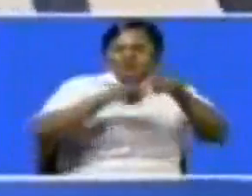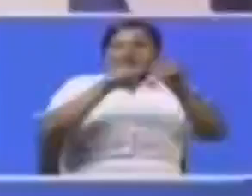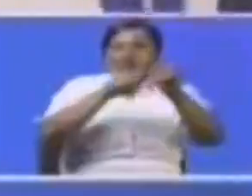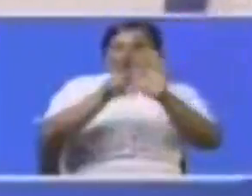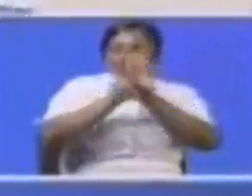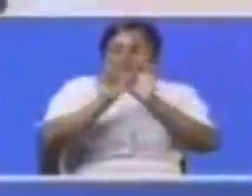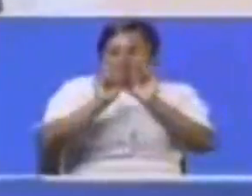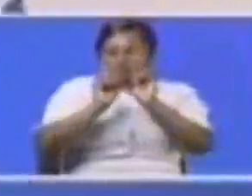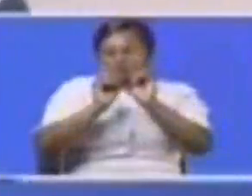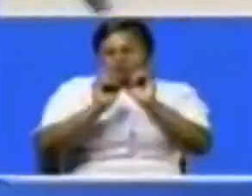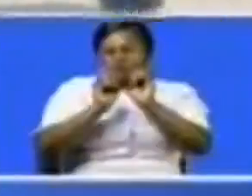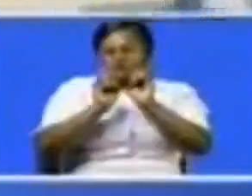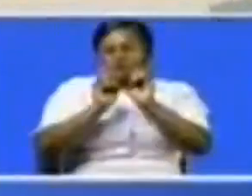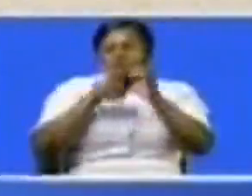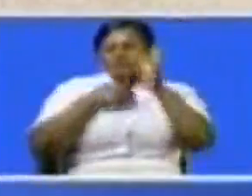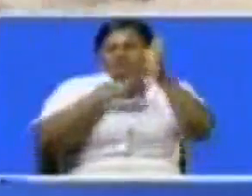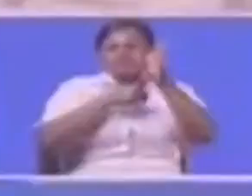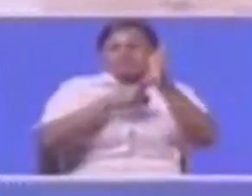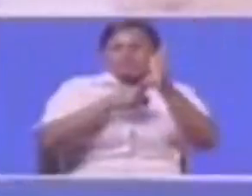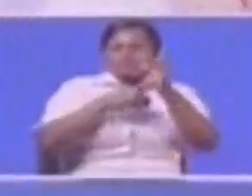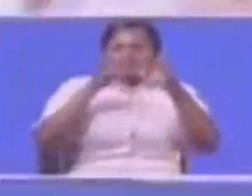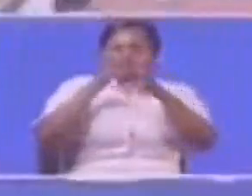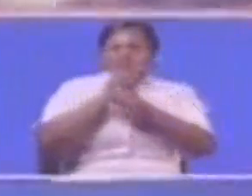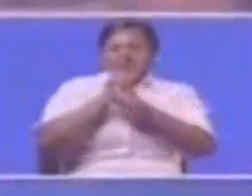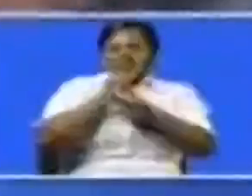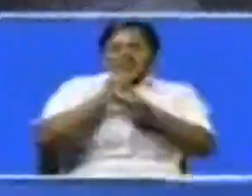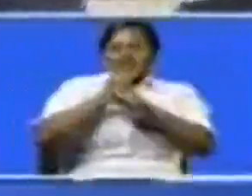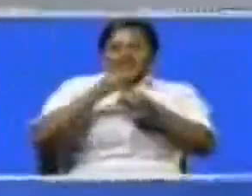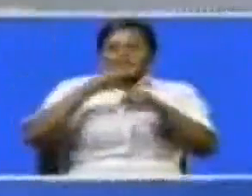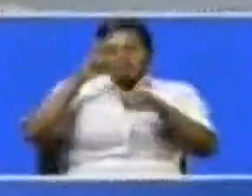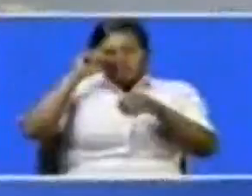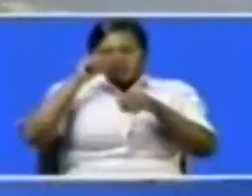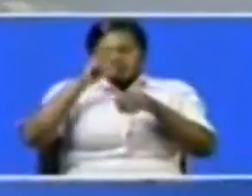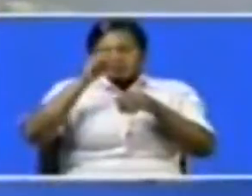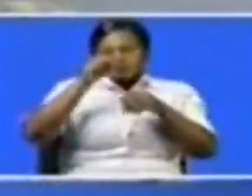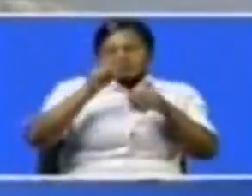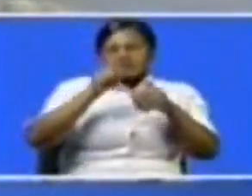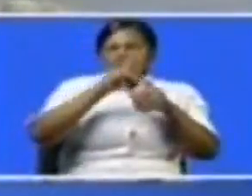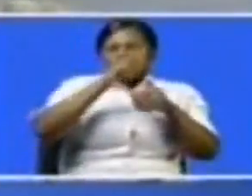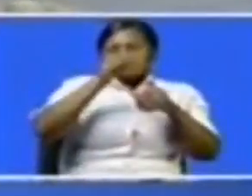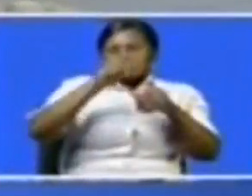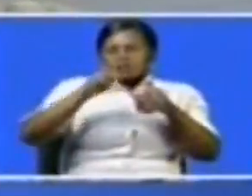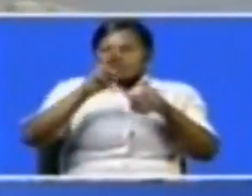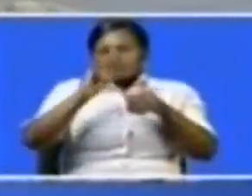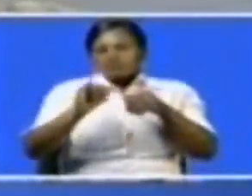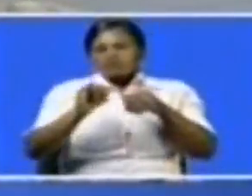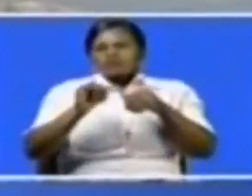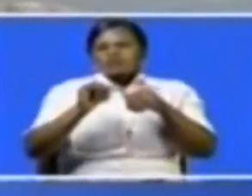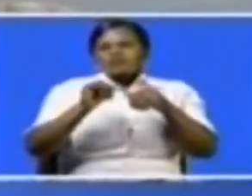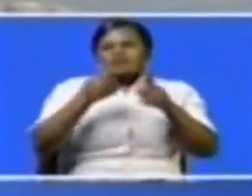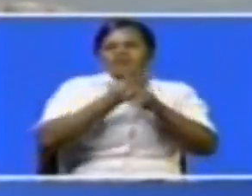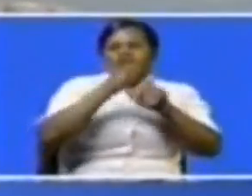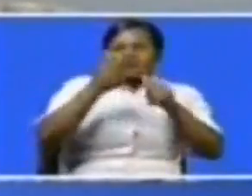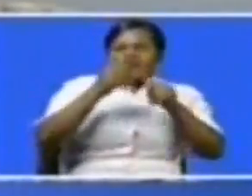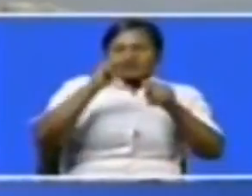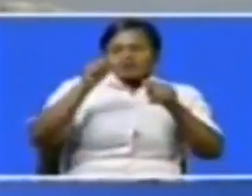sheria na kanuni zilizopo. Mfano ni mashamba ya kampuni ya saruji ya Mombasa Cement, Kakuzi, shirika la taifa la ujenzi wa nyumba, na mashamba